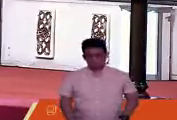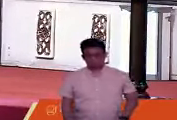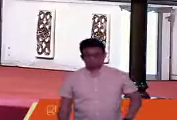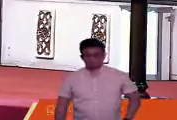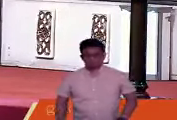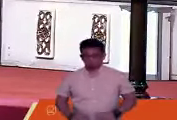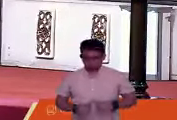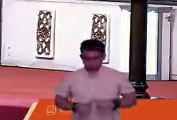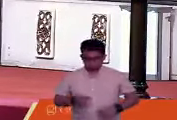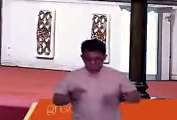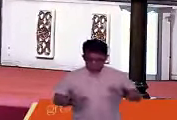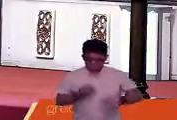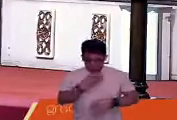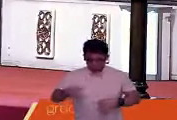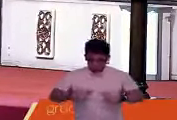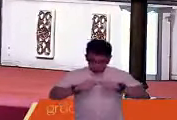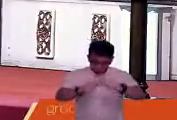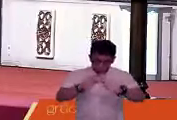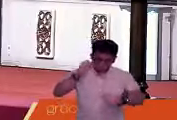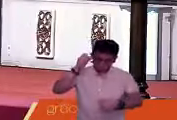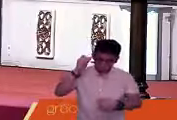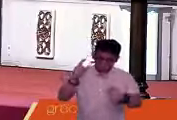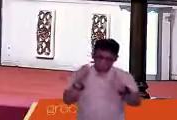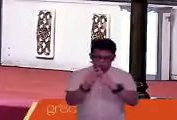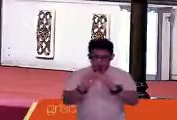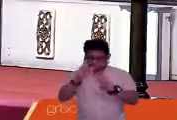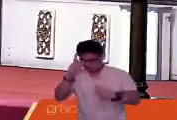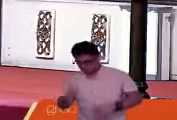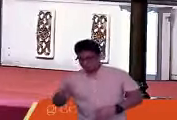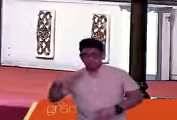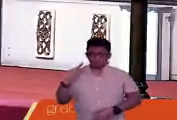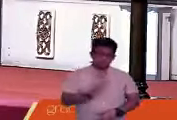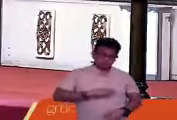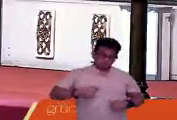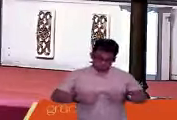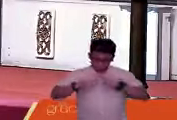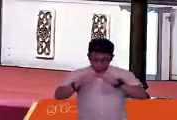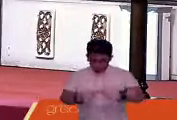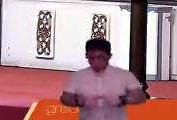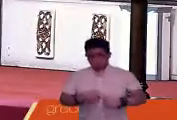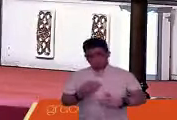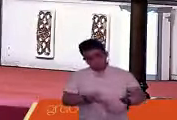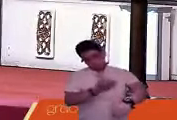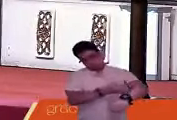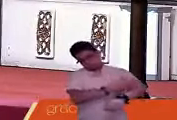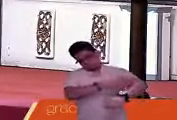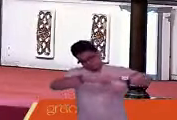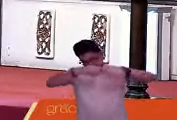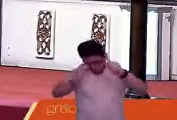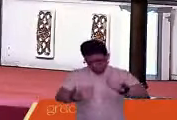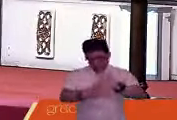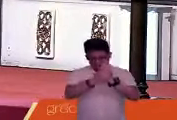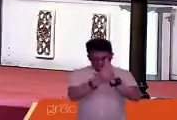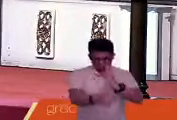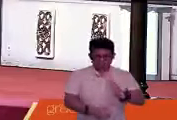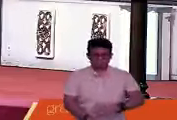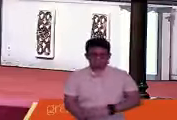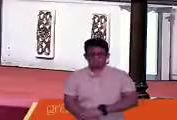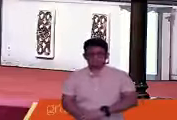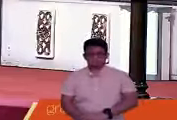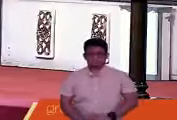If we continue to understand the Word of God, we will continually increase our ability to receive. Mabitaw na,